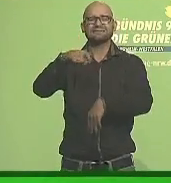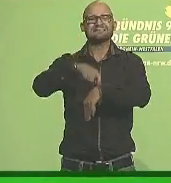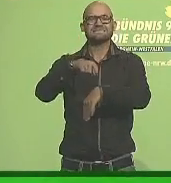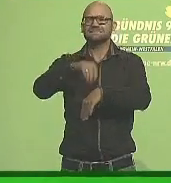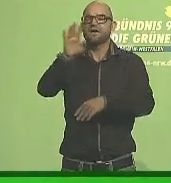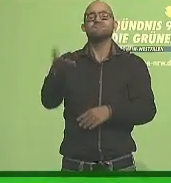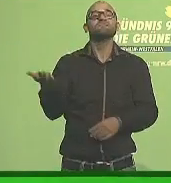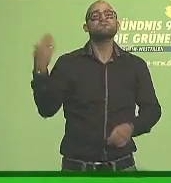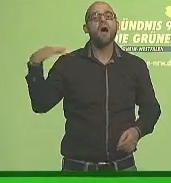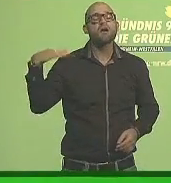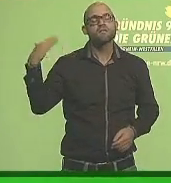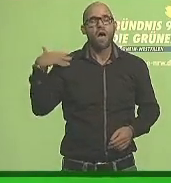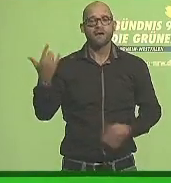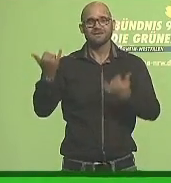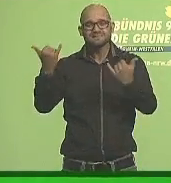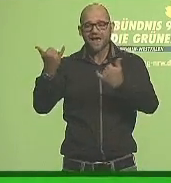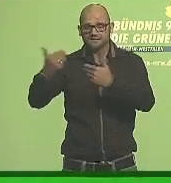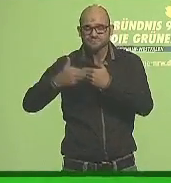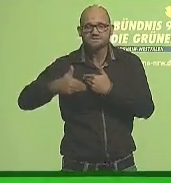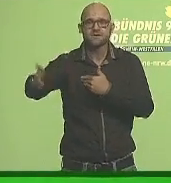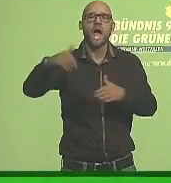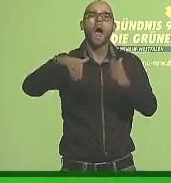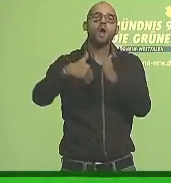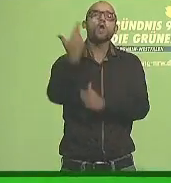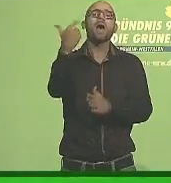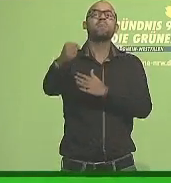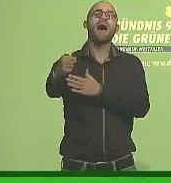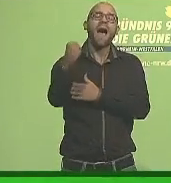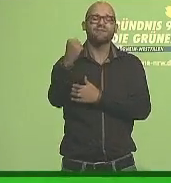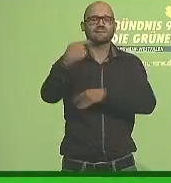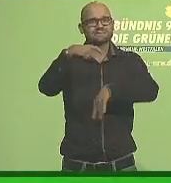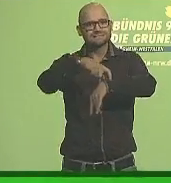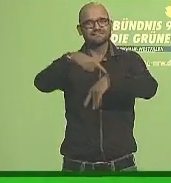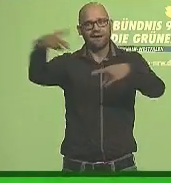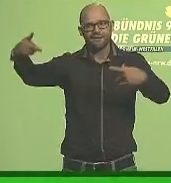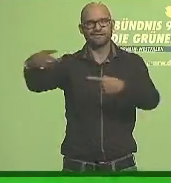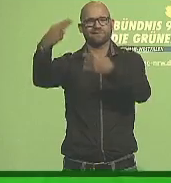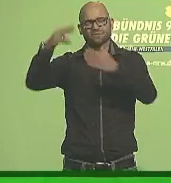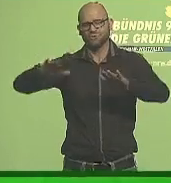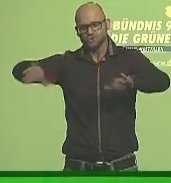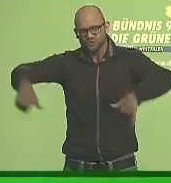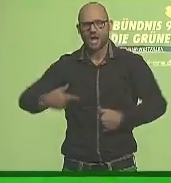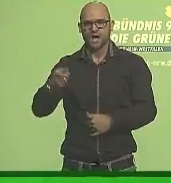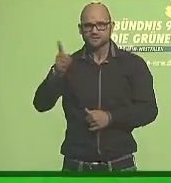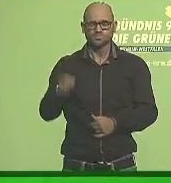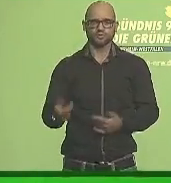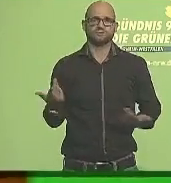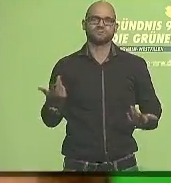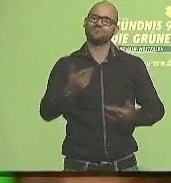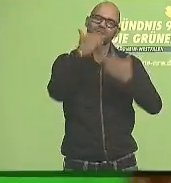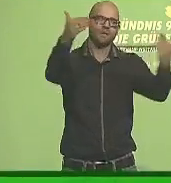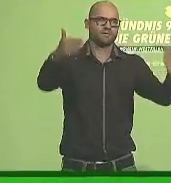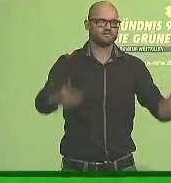das Zeitalter für erneuerbare Energien, wie Johannes Römmel gesagt hat, in dieser Region starten. Danke.